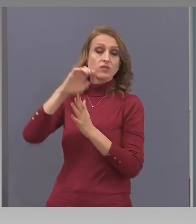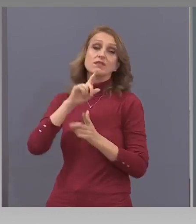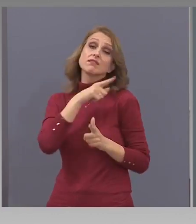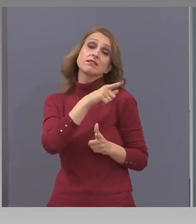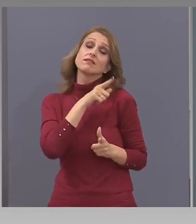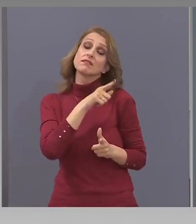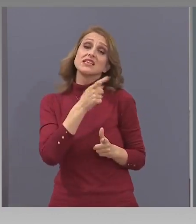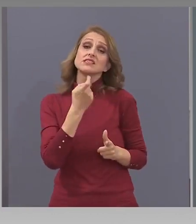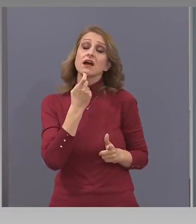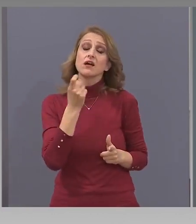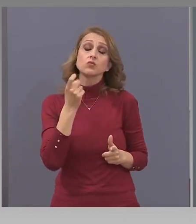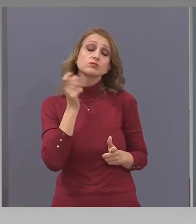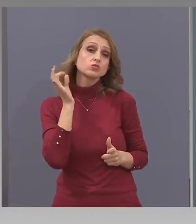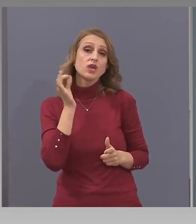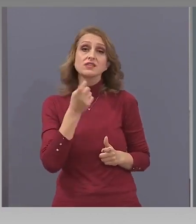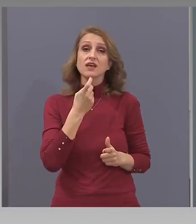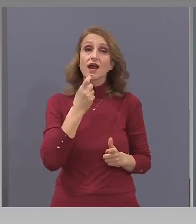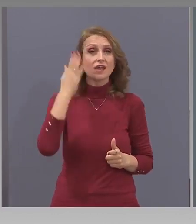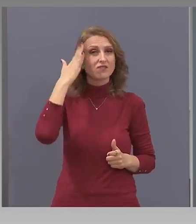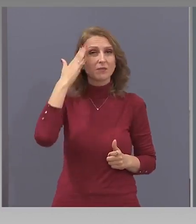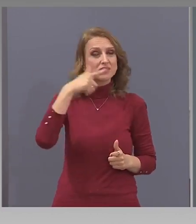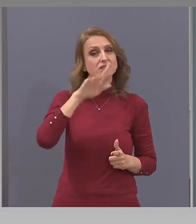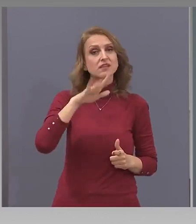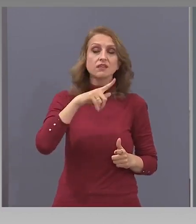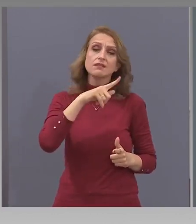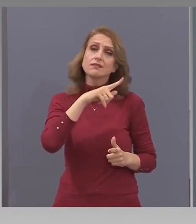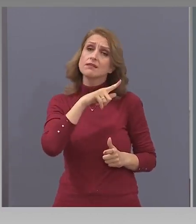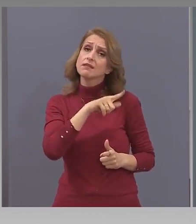компетентност. Тя ще прецени дали е необходимо